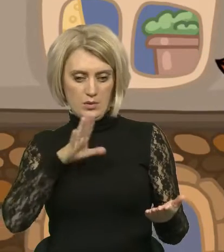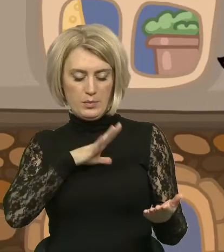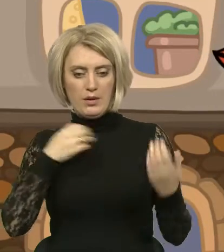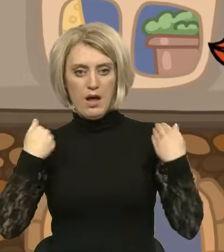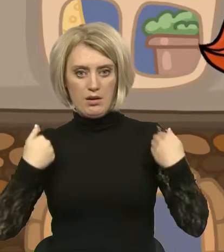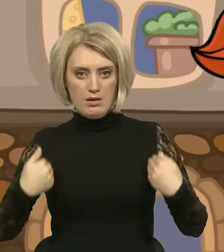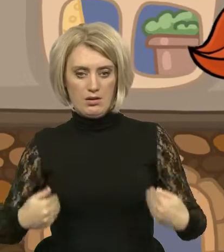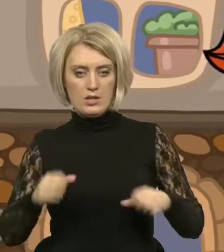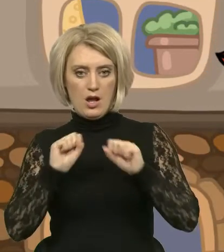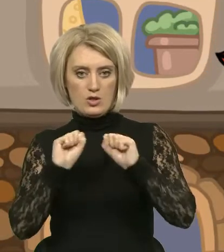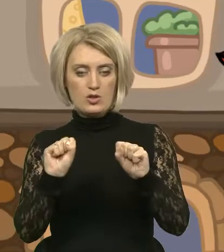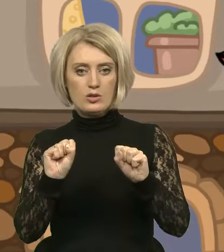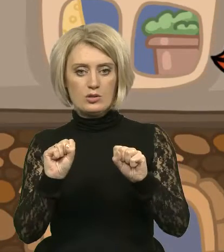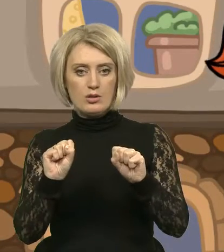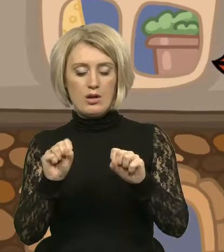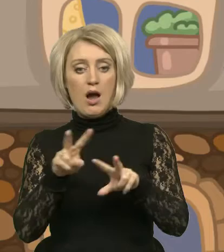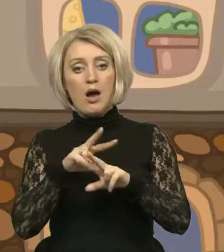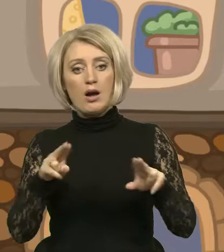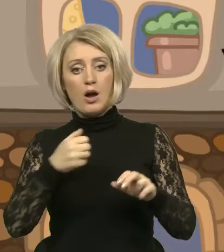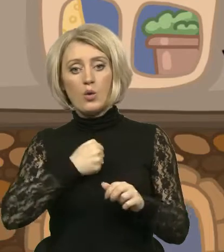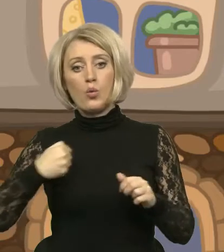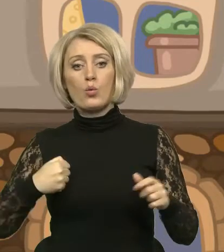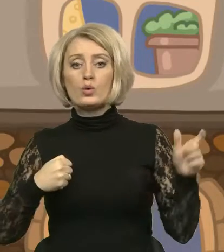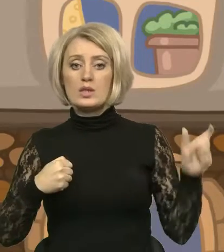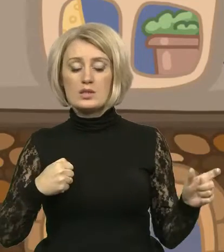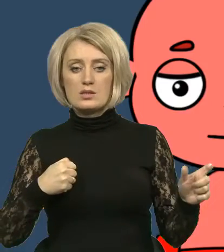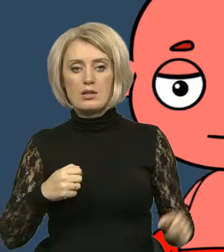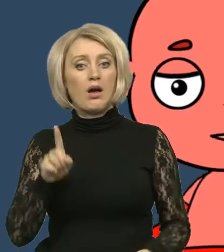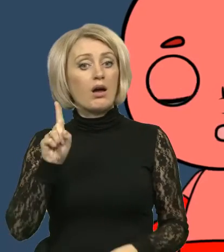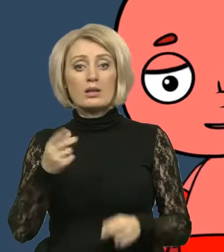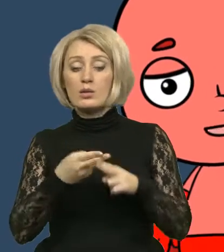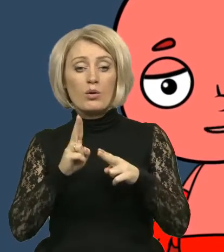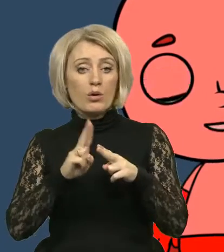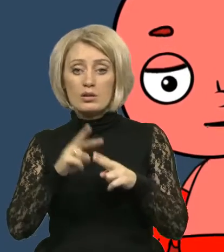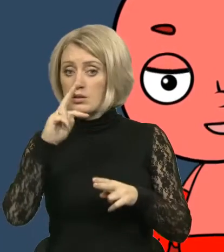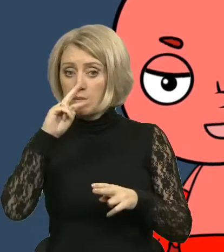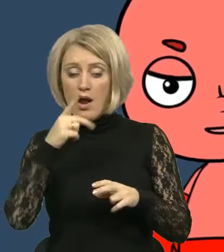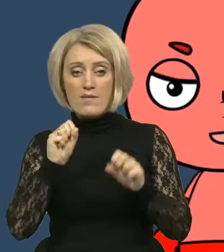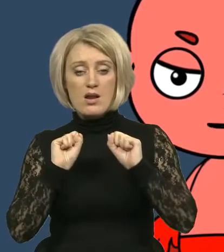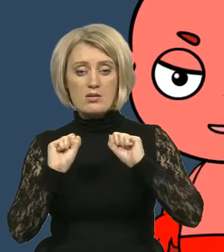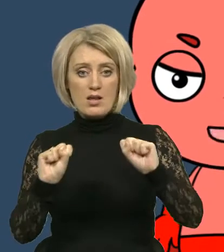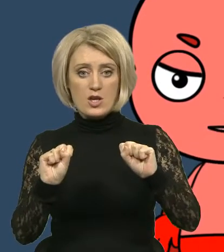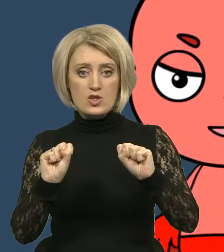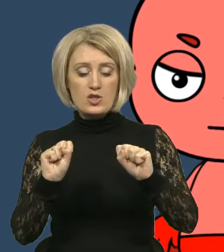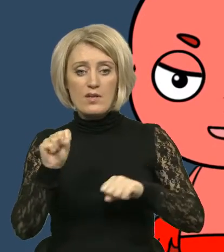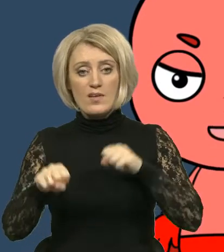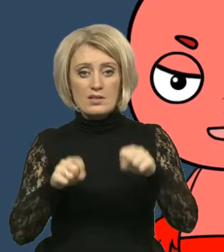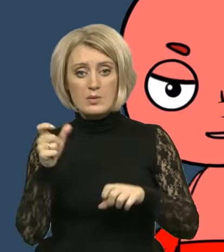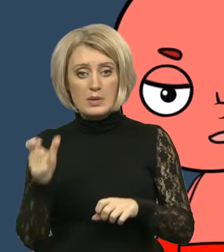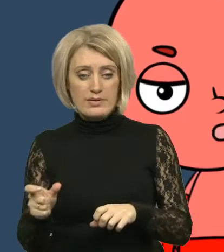На мне же была защита, как у рыцаря. Но это неправильная